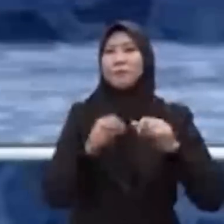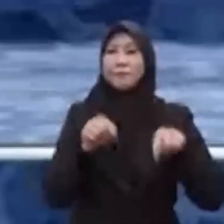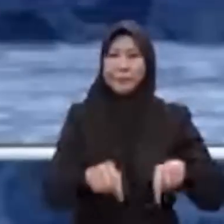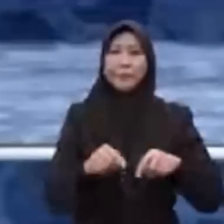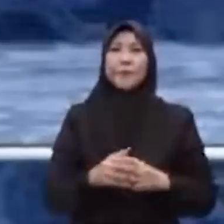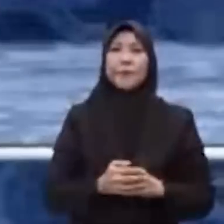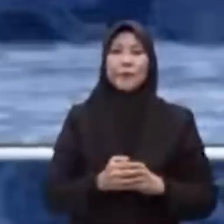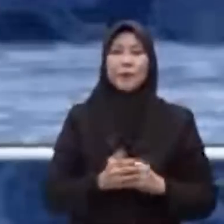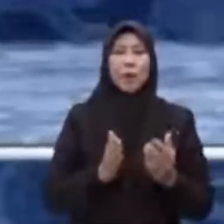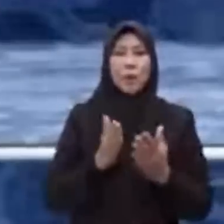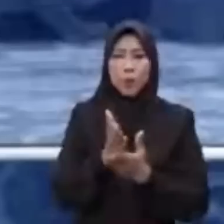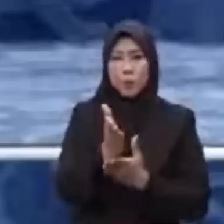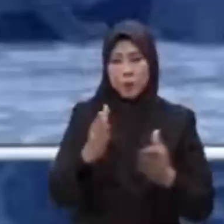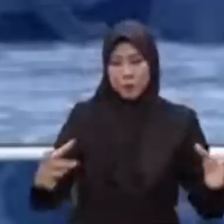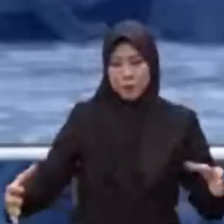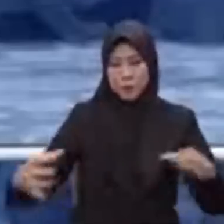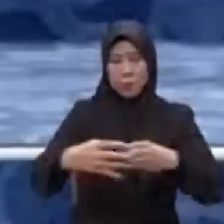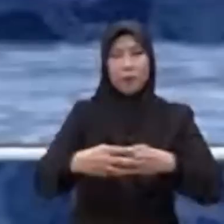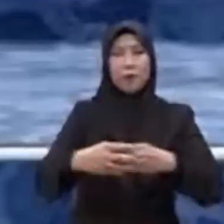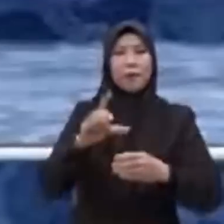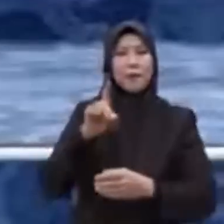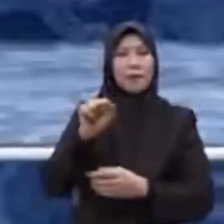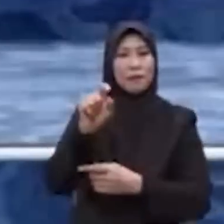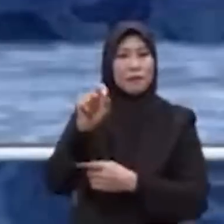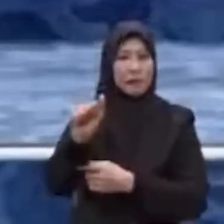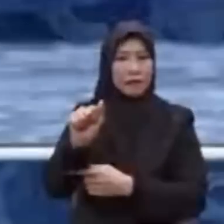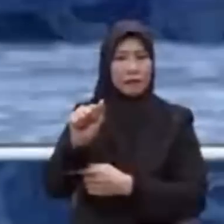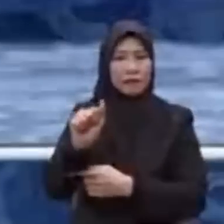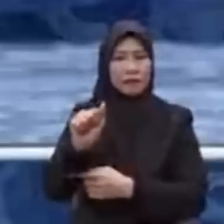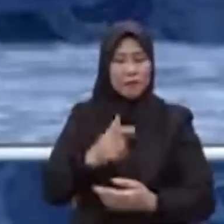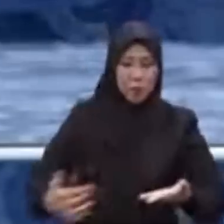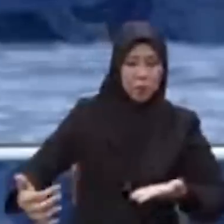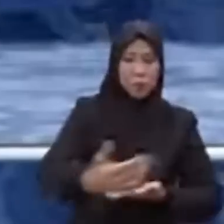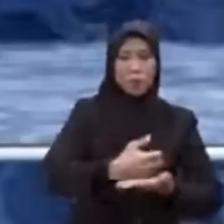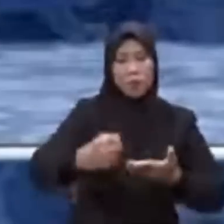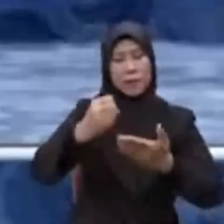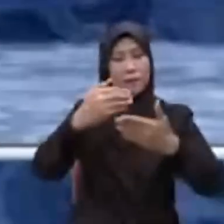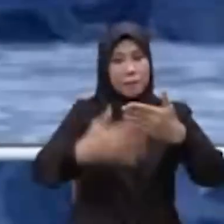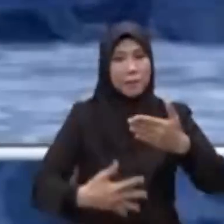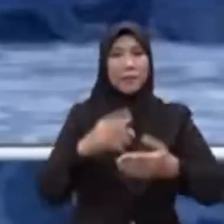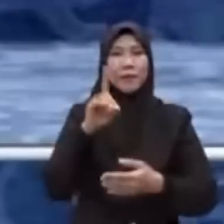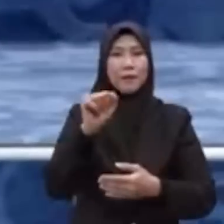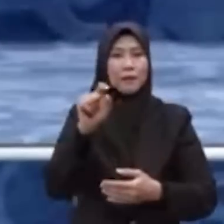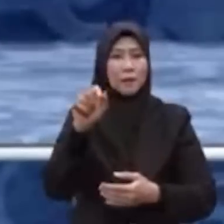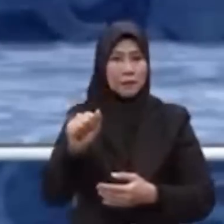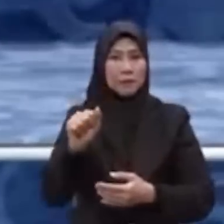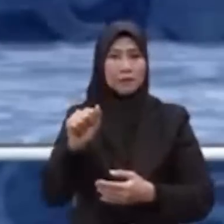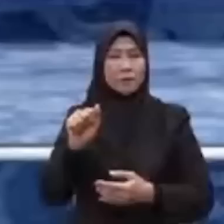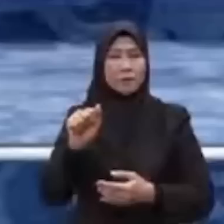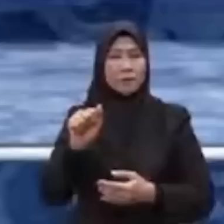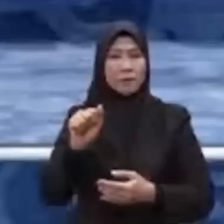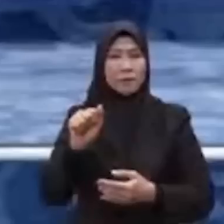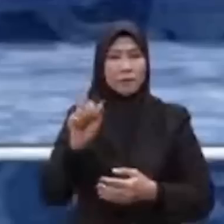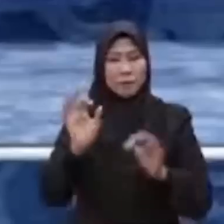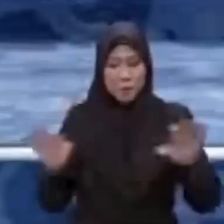melalui pengumpulan data yang kalau kita kumpul data itu secara Kredibel dan